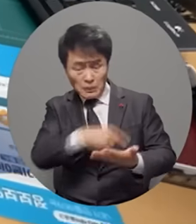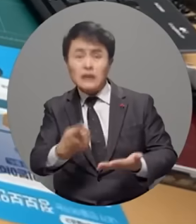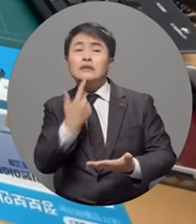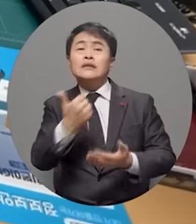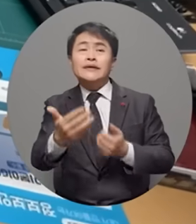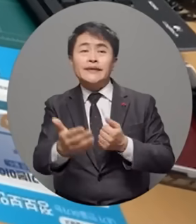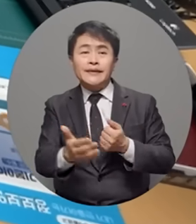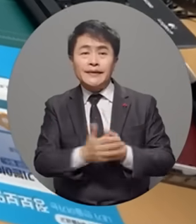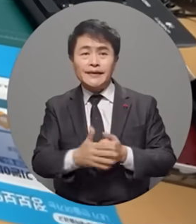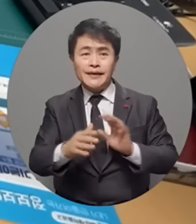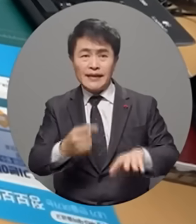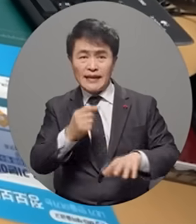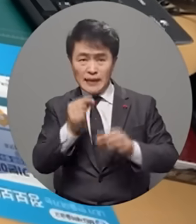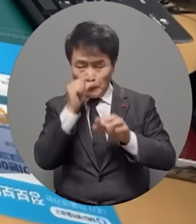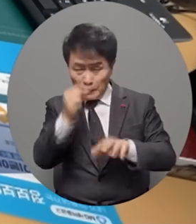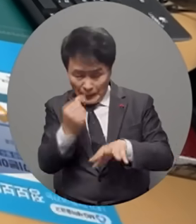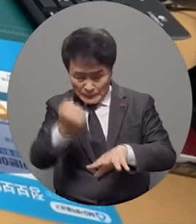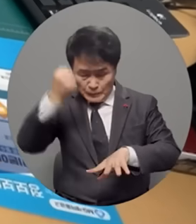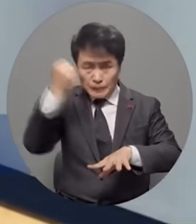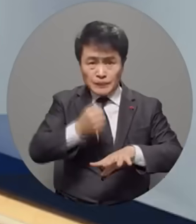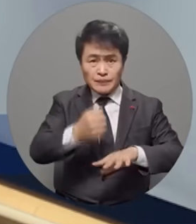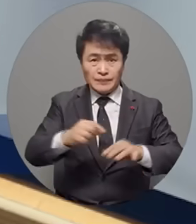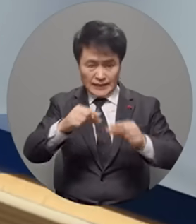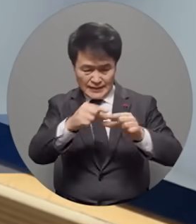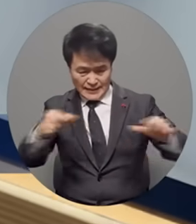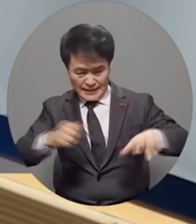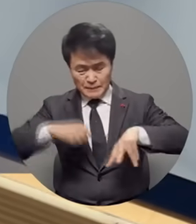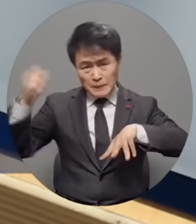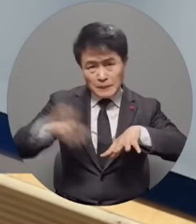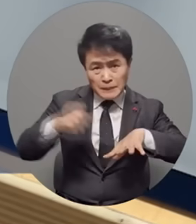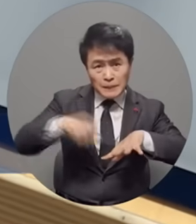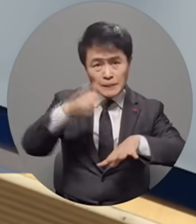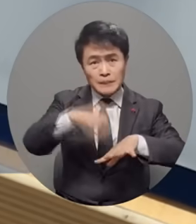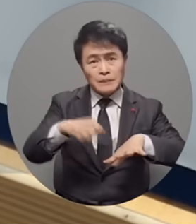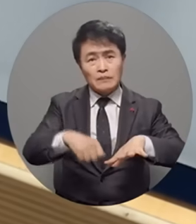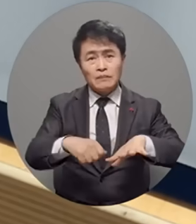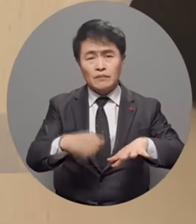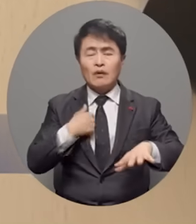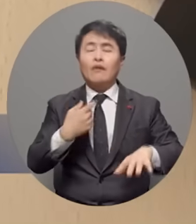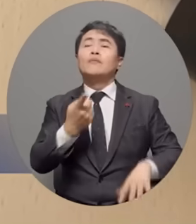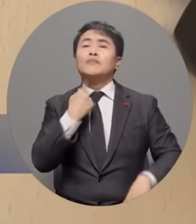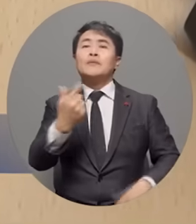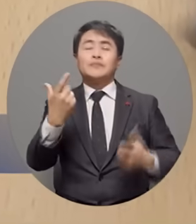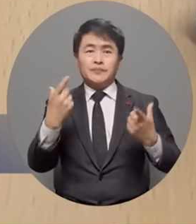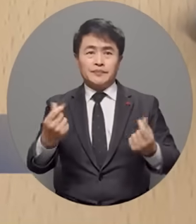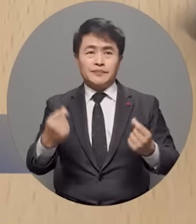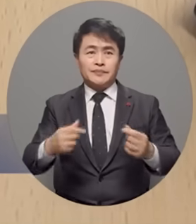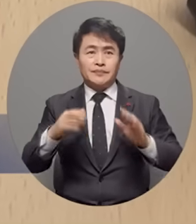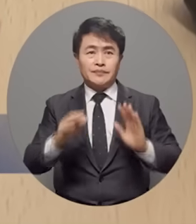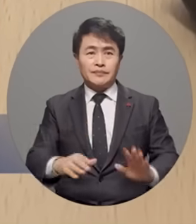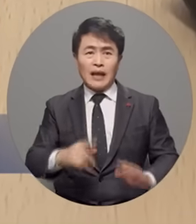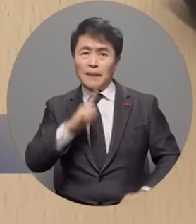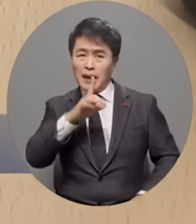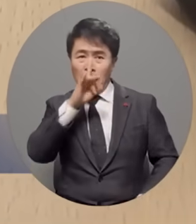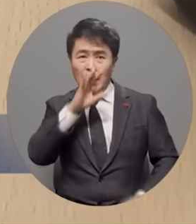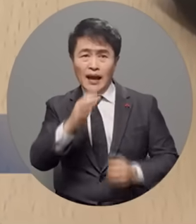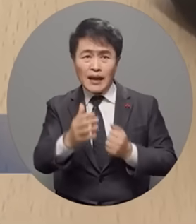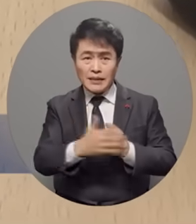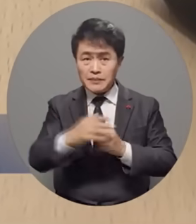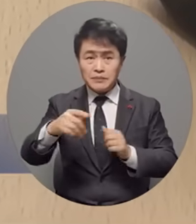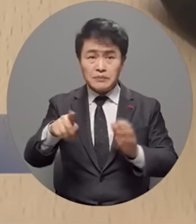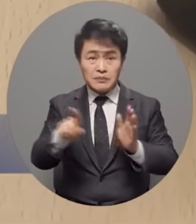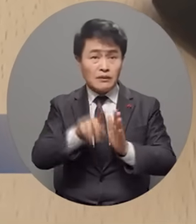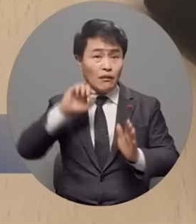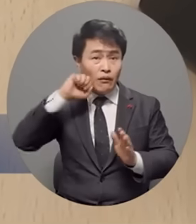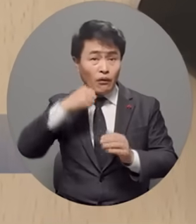뭐 송곳을 뭐 찌르거나 뭐 자로 때리고 그런 걸 똑같이 저도 당했습니다. 말도 안 되는 실수라고 느끼겠지만은 불이